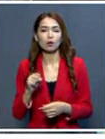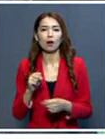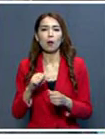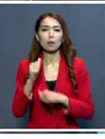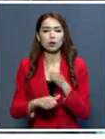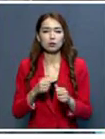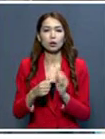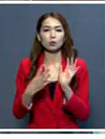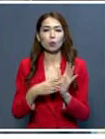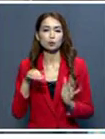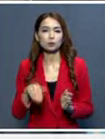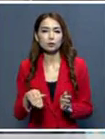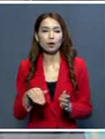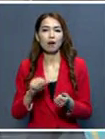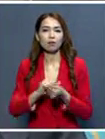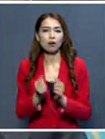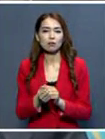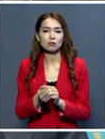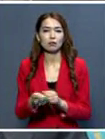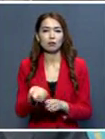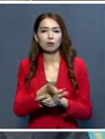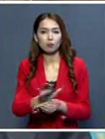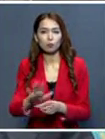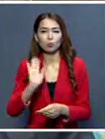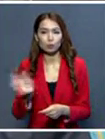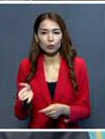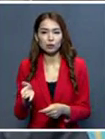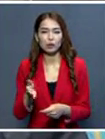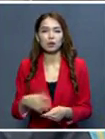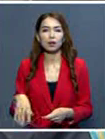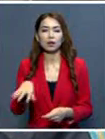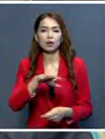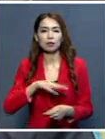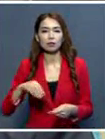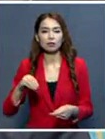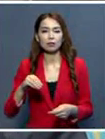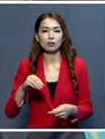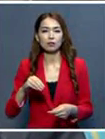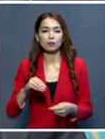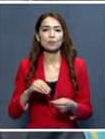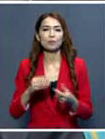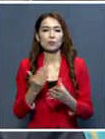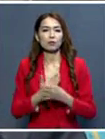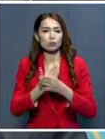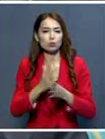және 9000 қап дайындалды. Ол қаптардың негізгі керек жерлерге таратылды.